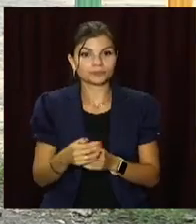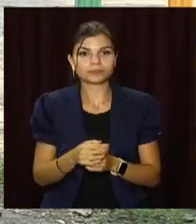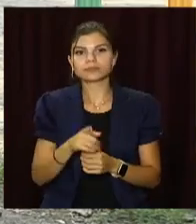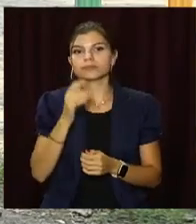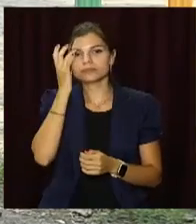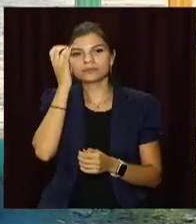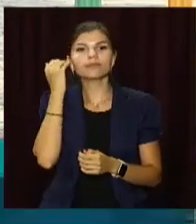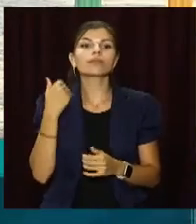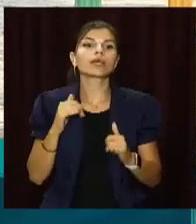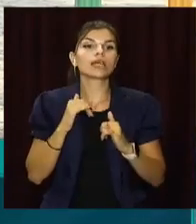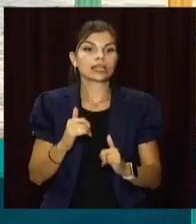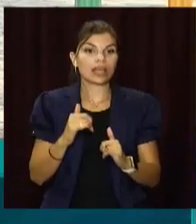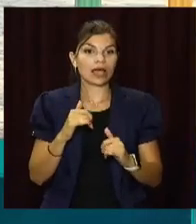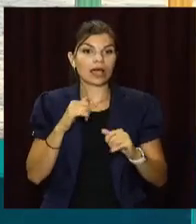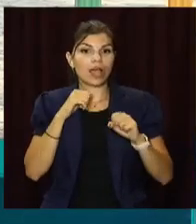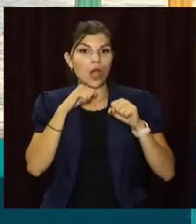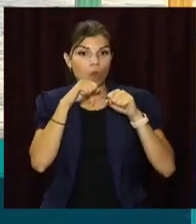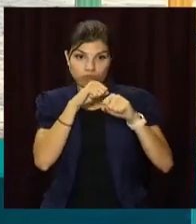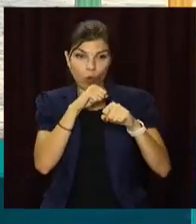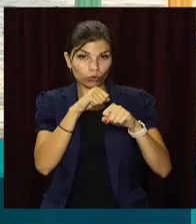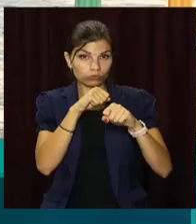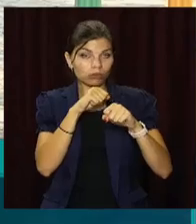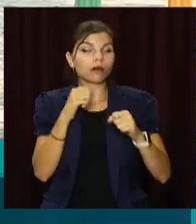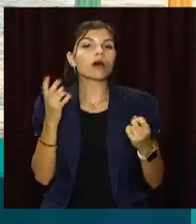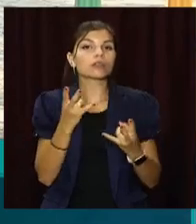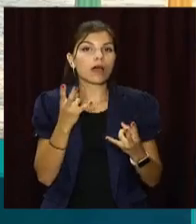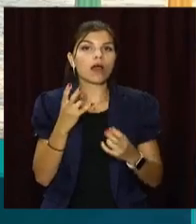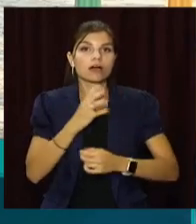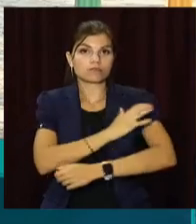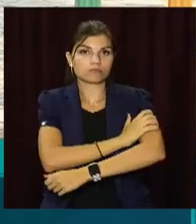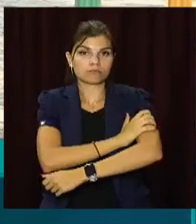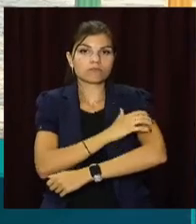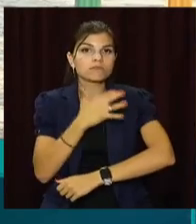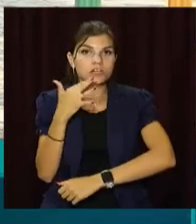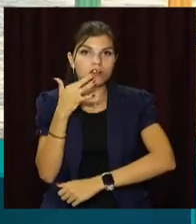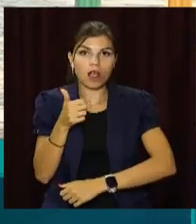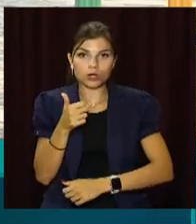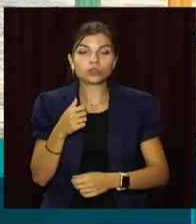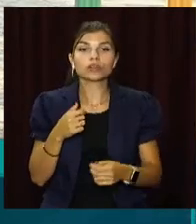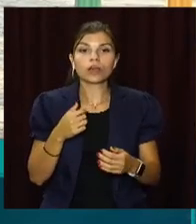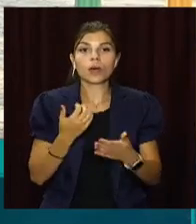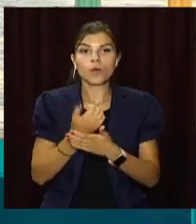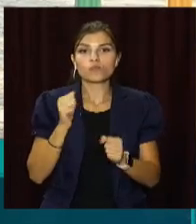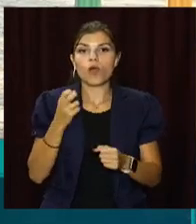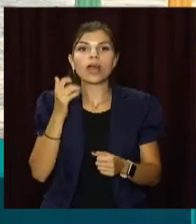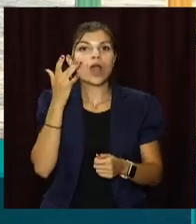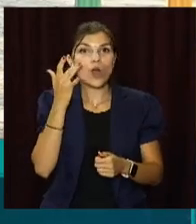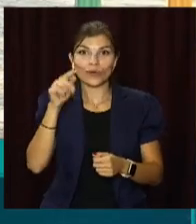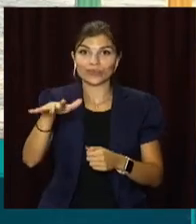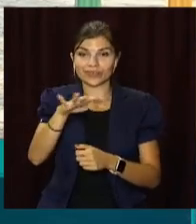боксу дуже потрібно мати гарні мишці, тому можна з легкістю на нових